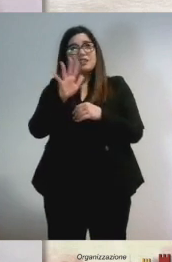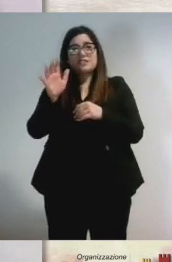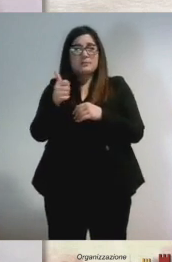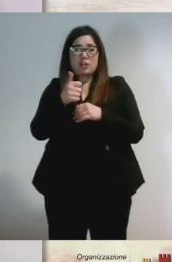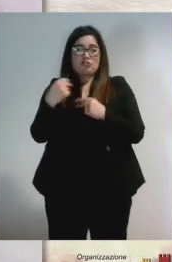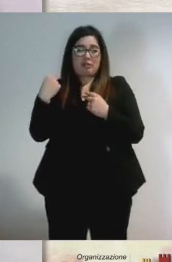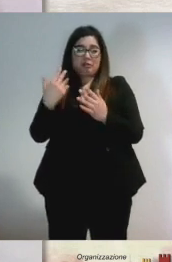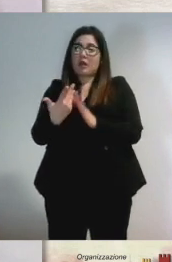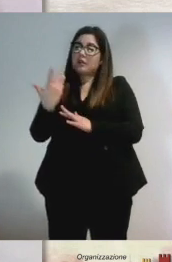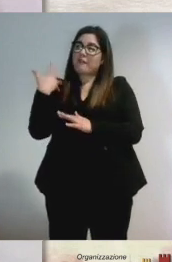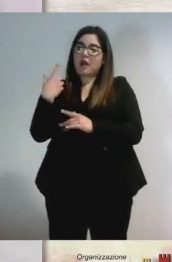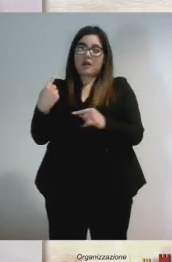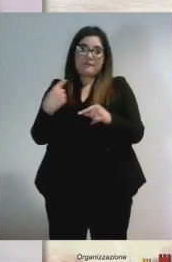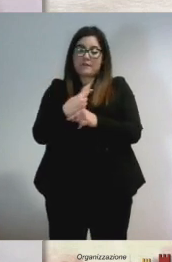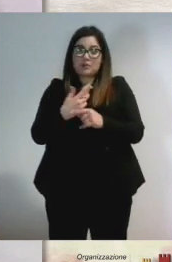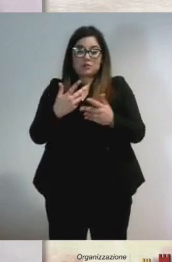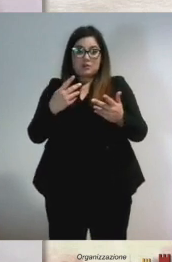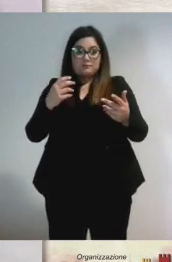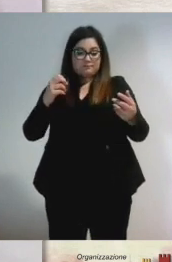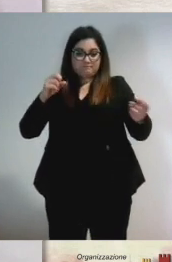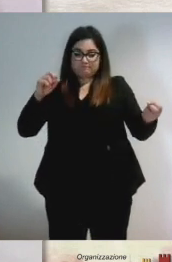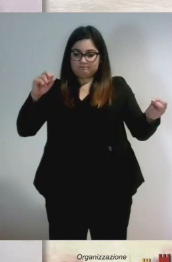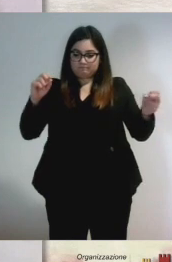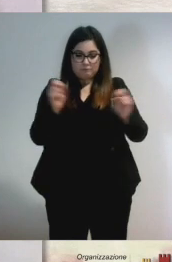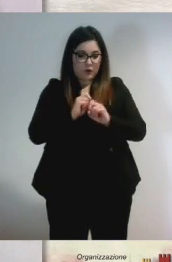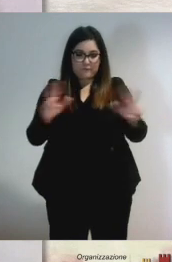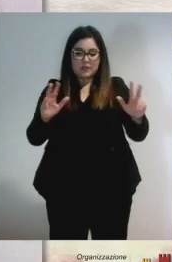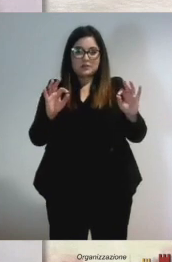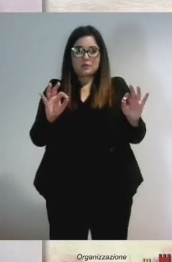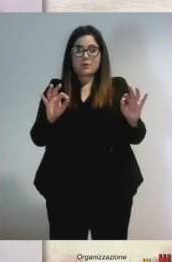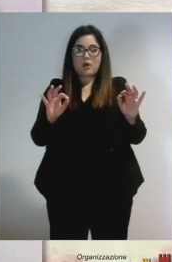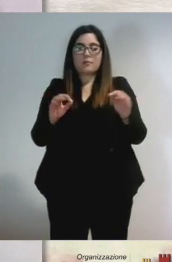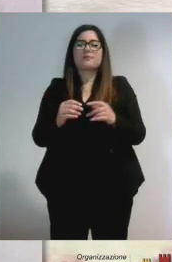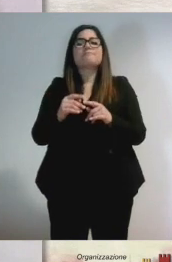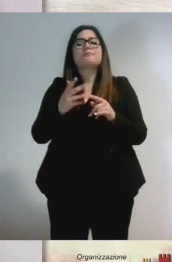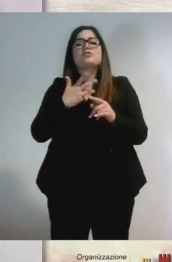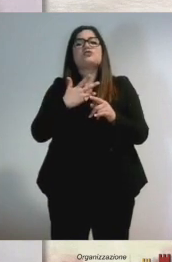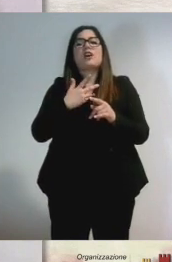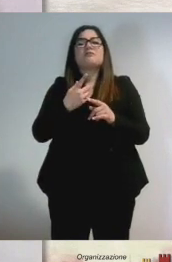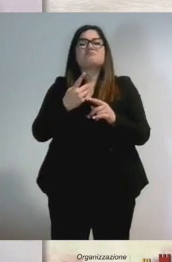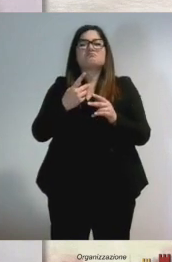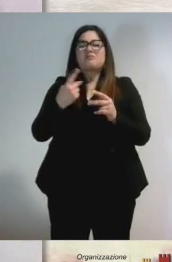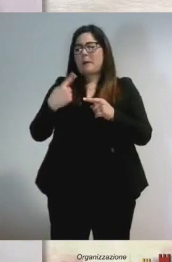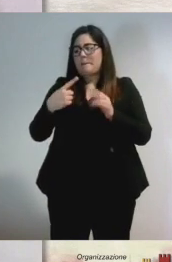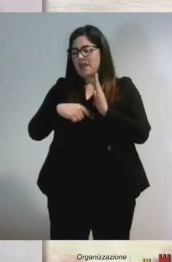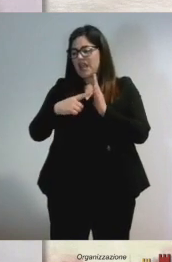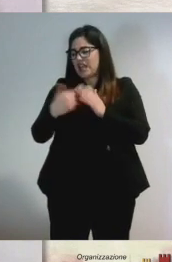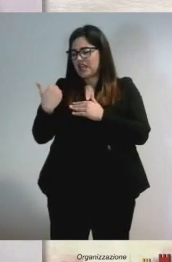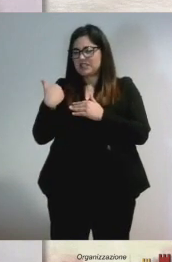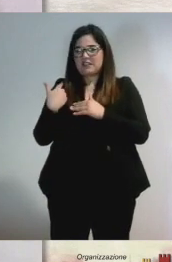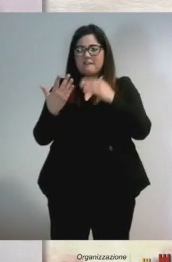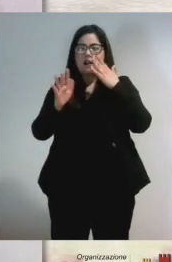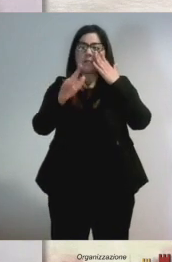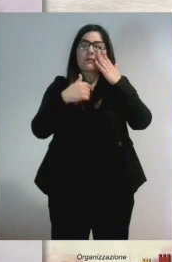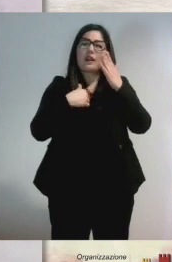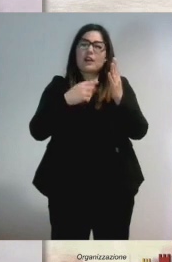è successo velocemente ed è successo qualche mese fa vi voglio leggere una cosa che mi ha scritto poco tempo fa lo